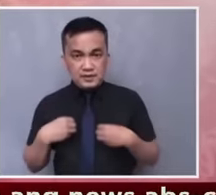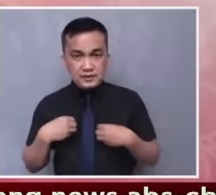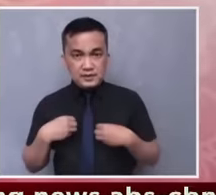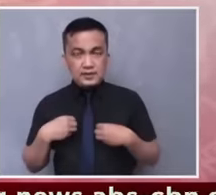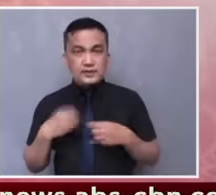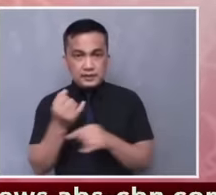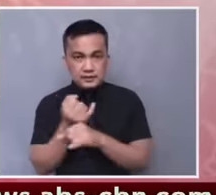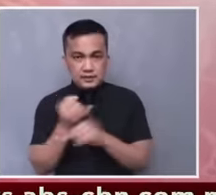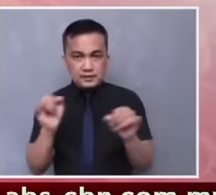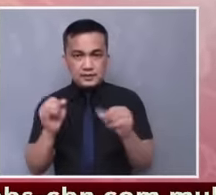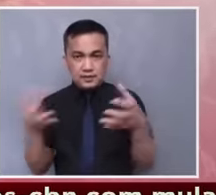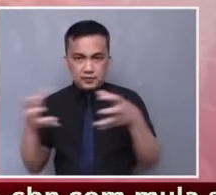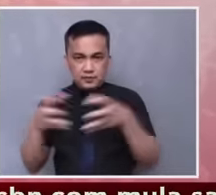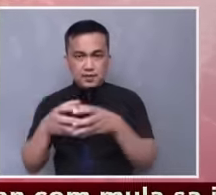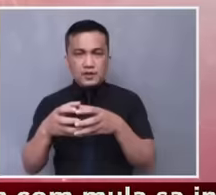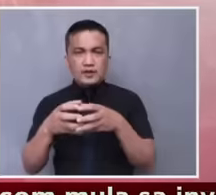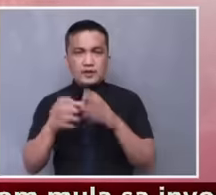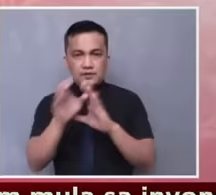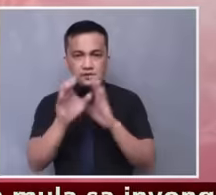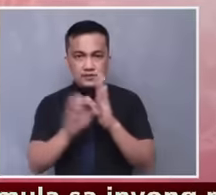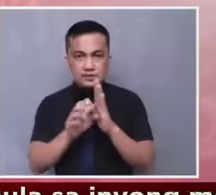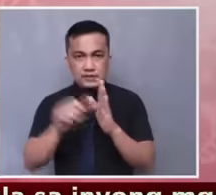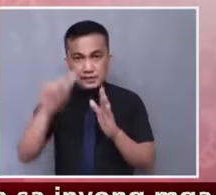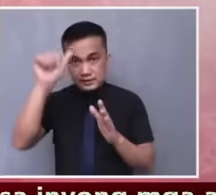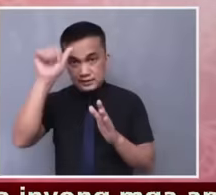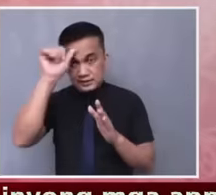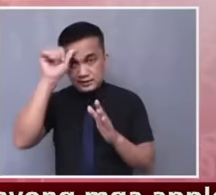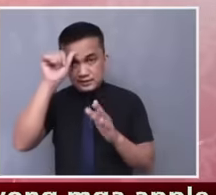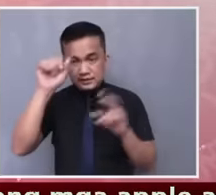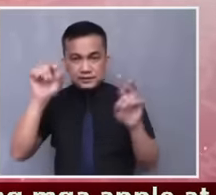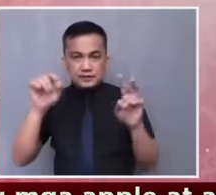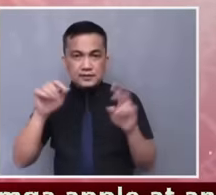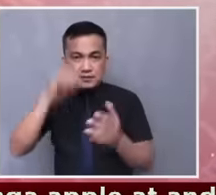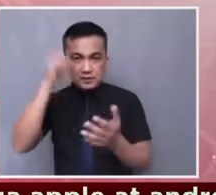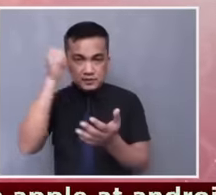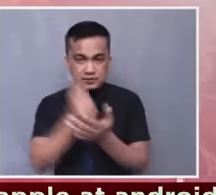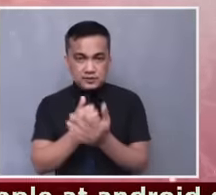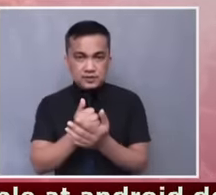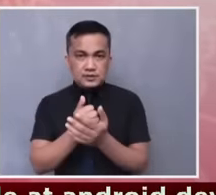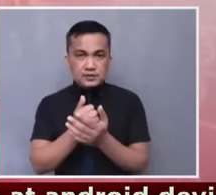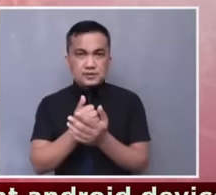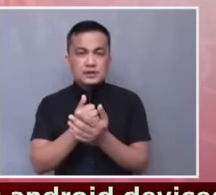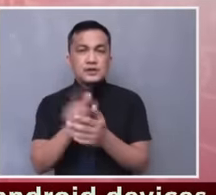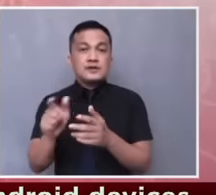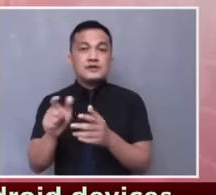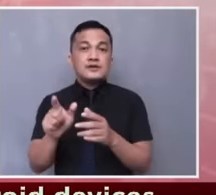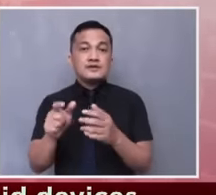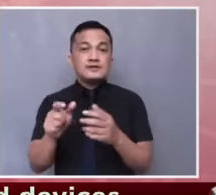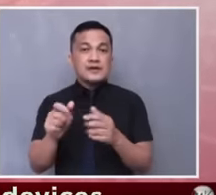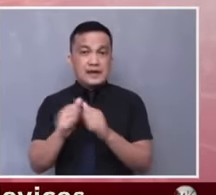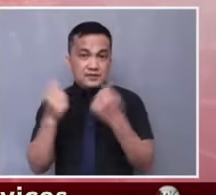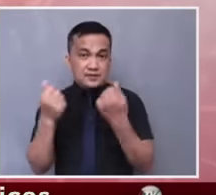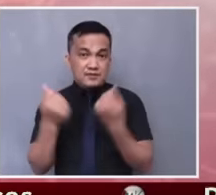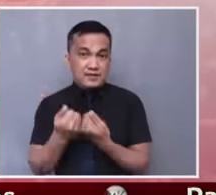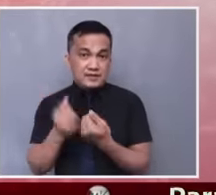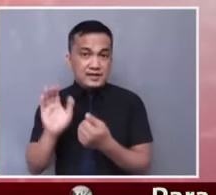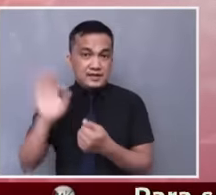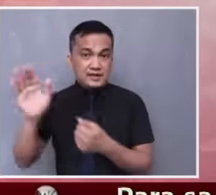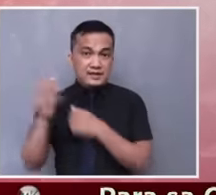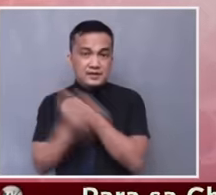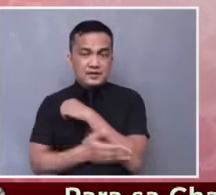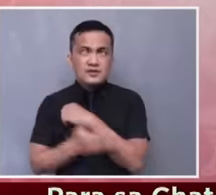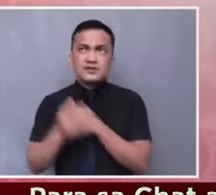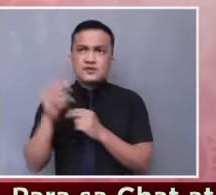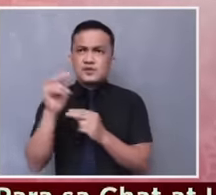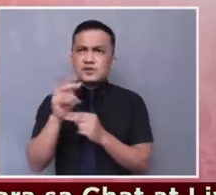nabuo ang konstitusyon ng India na pinagtibay ng Constituent Assembly ng kanilang bansa noong November